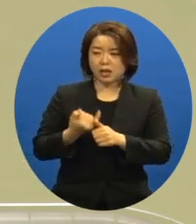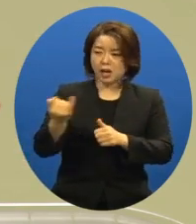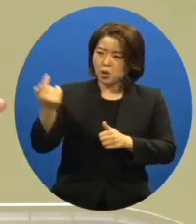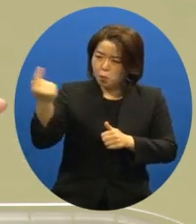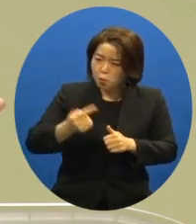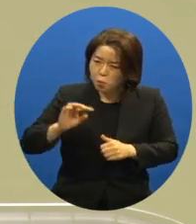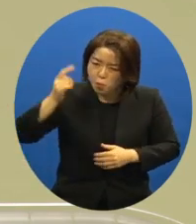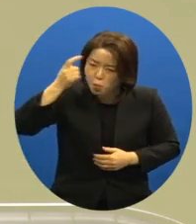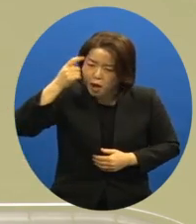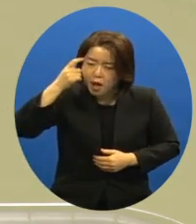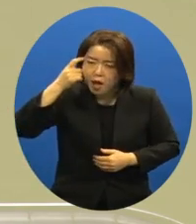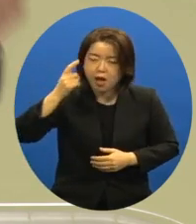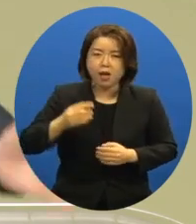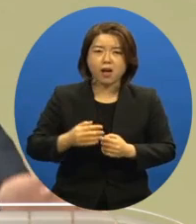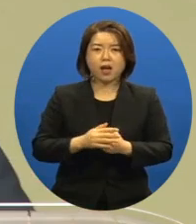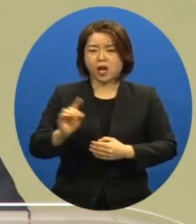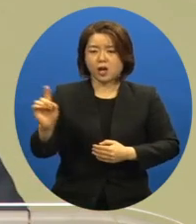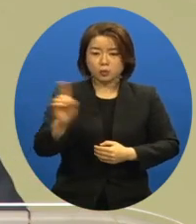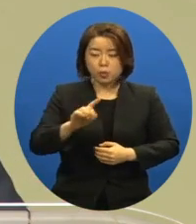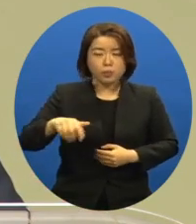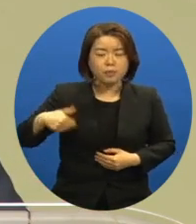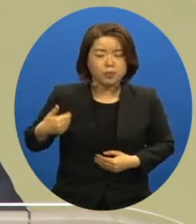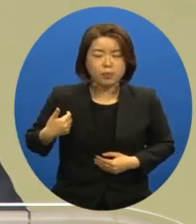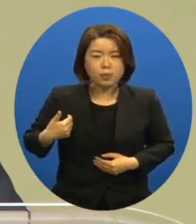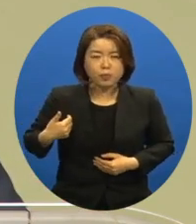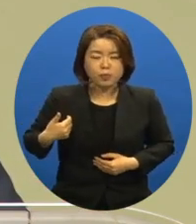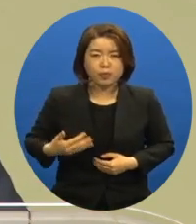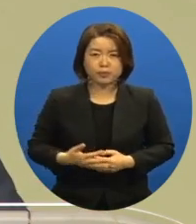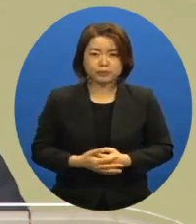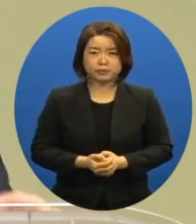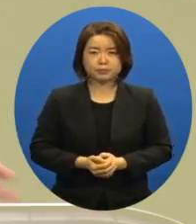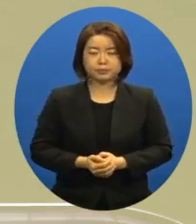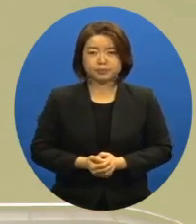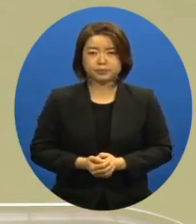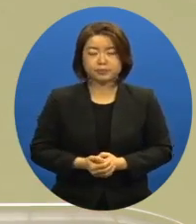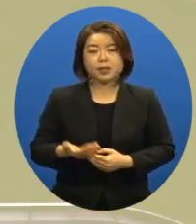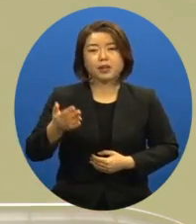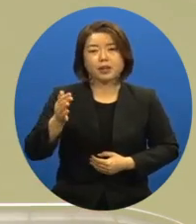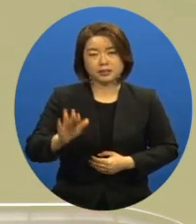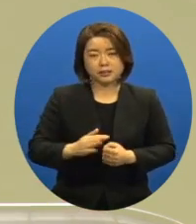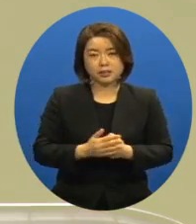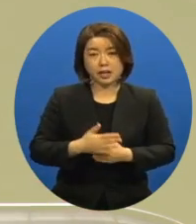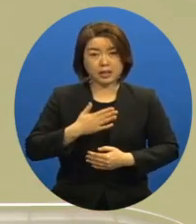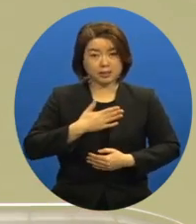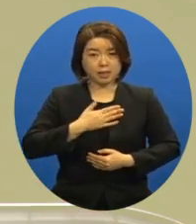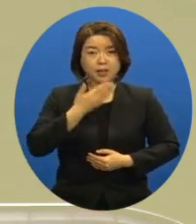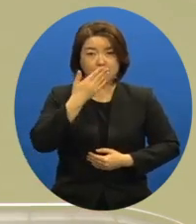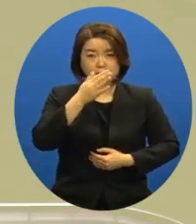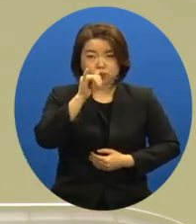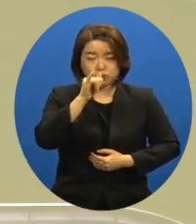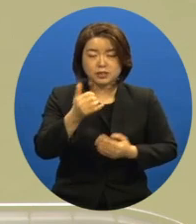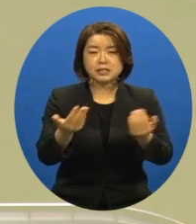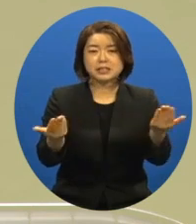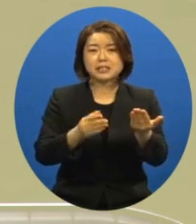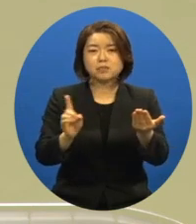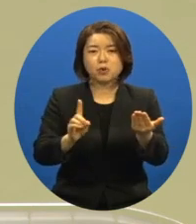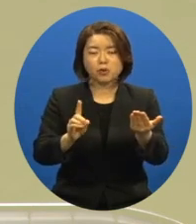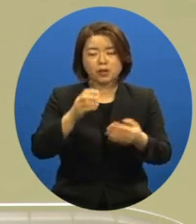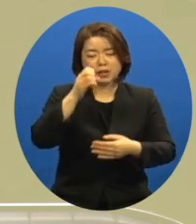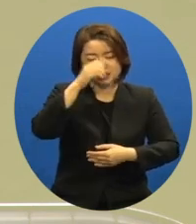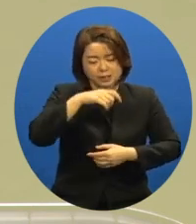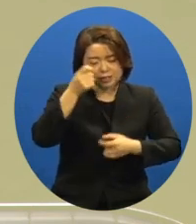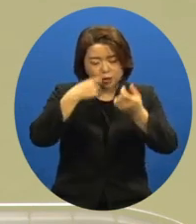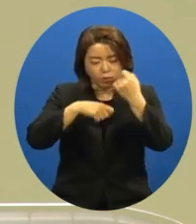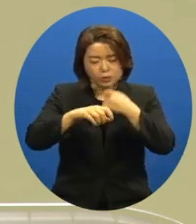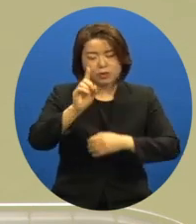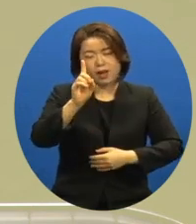않는지 도무지 모든 걸 알 수가 없었습니다. 그러나 자기가 할 수 있는 일은 그저 우는 거